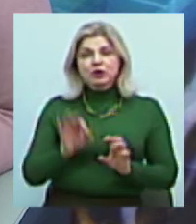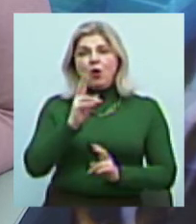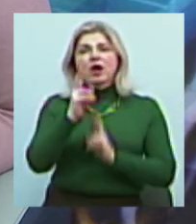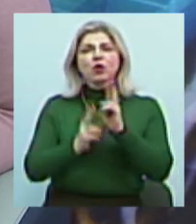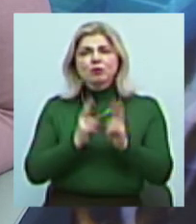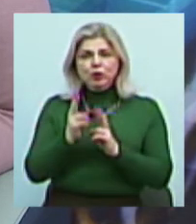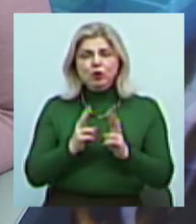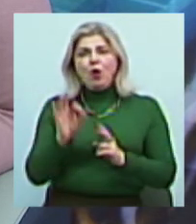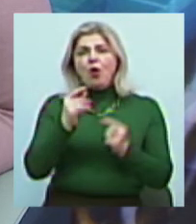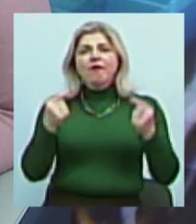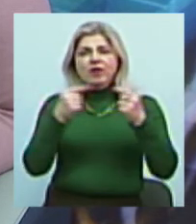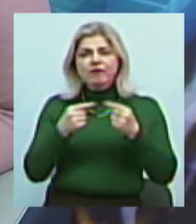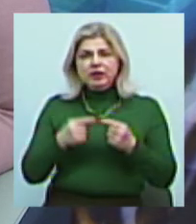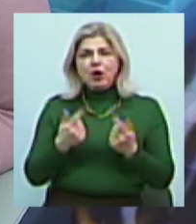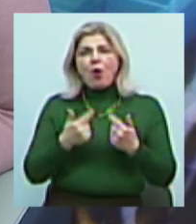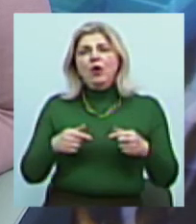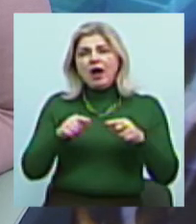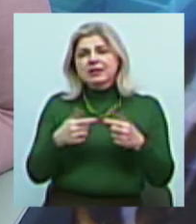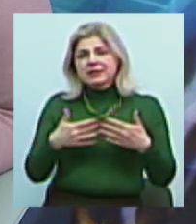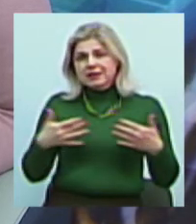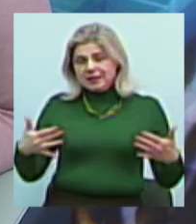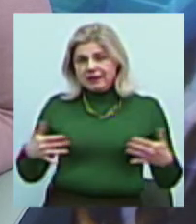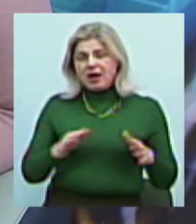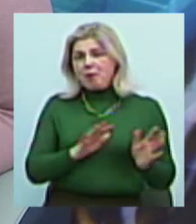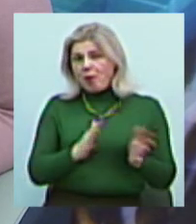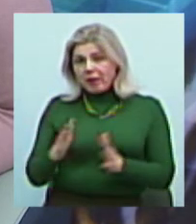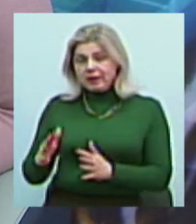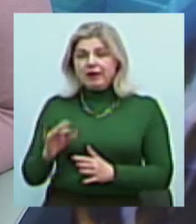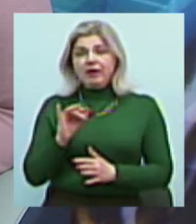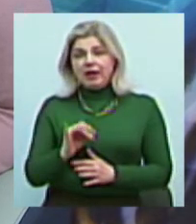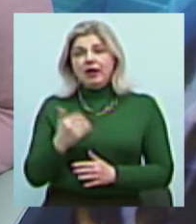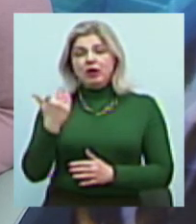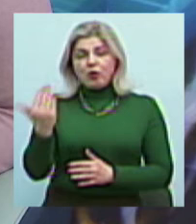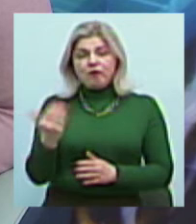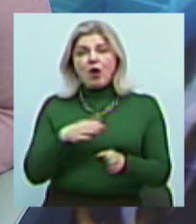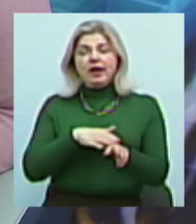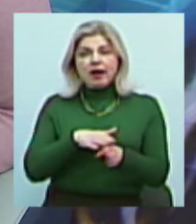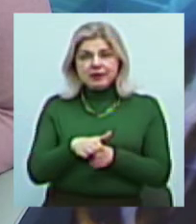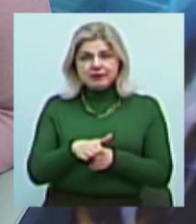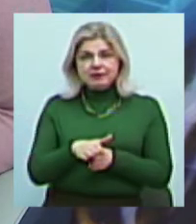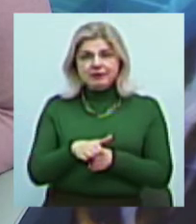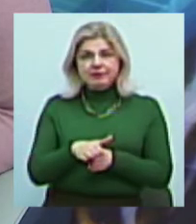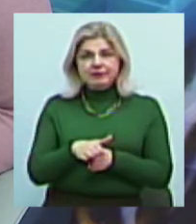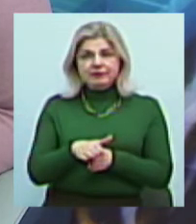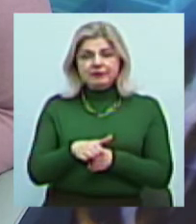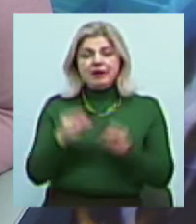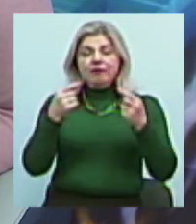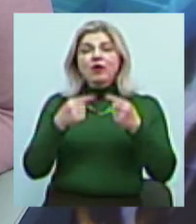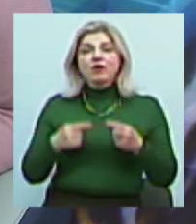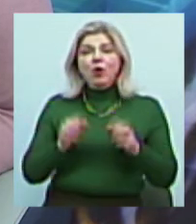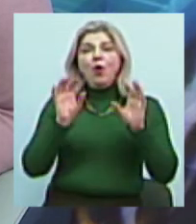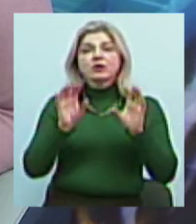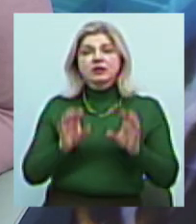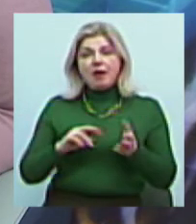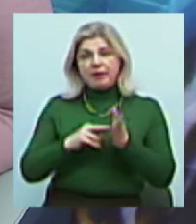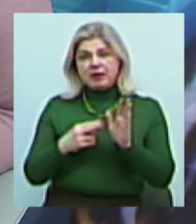щодо визначення якихось організаційних моментів. І його реалізація, відповідно до концепції,